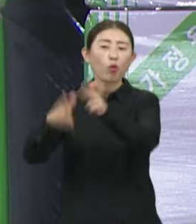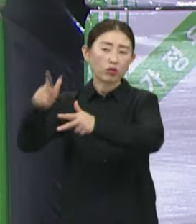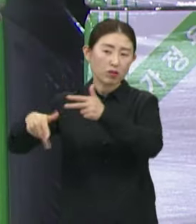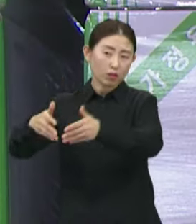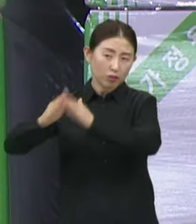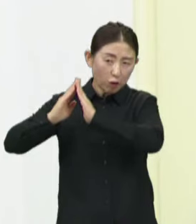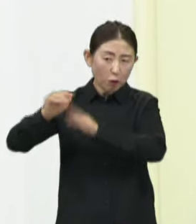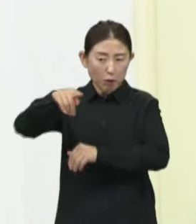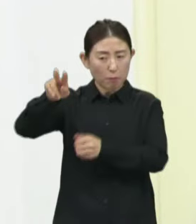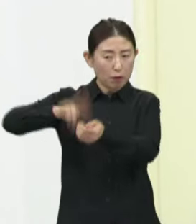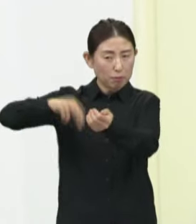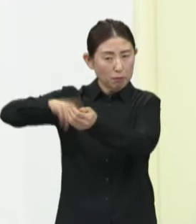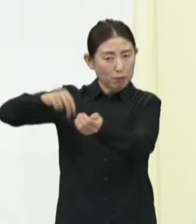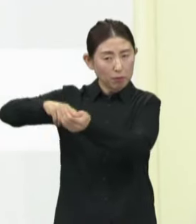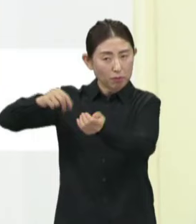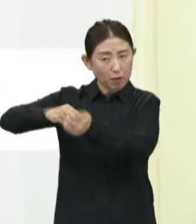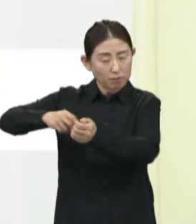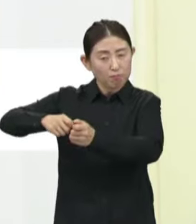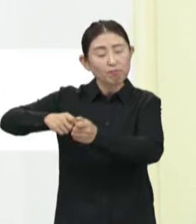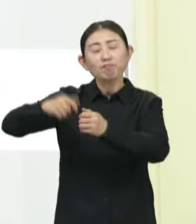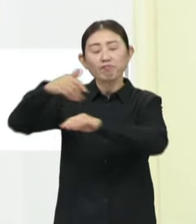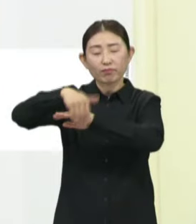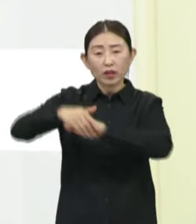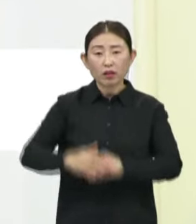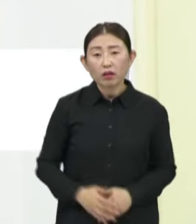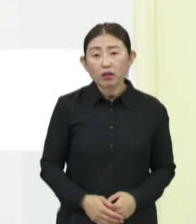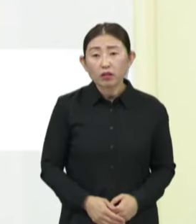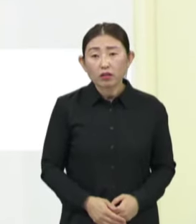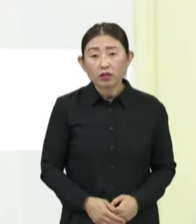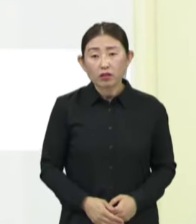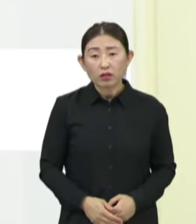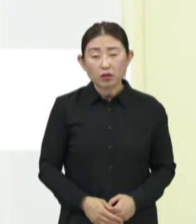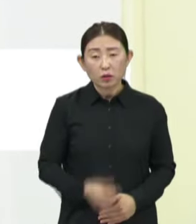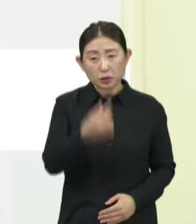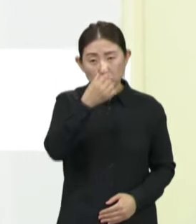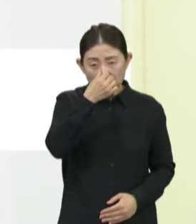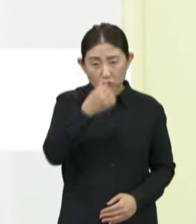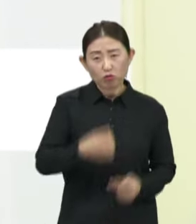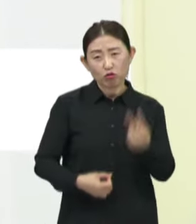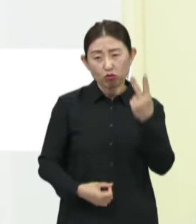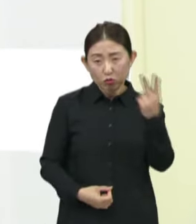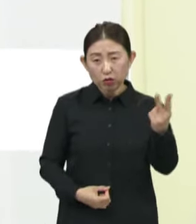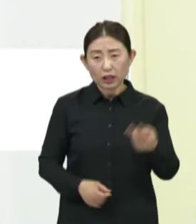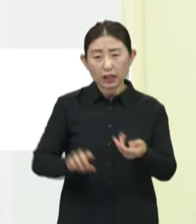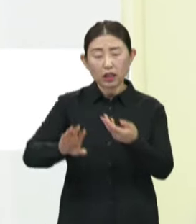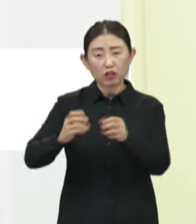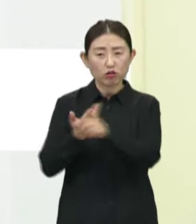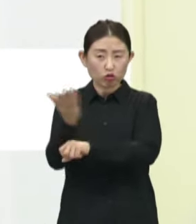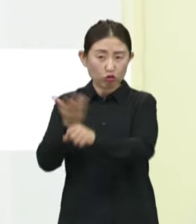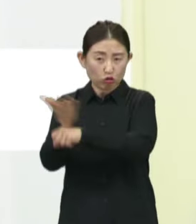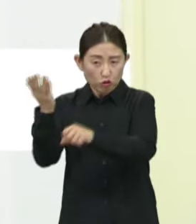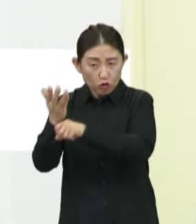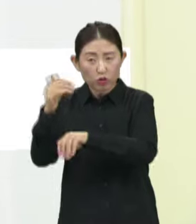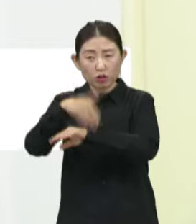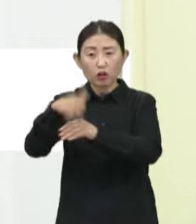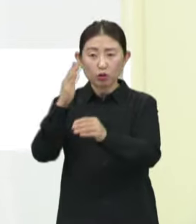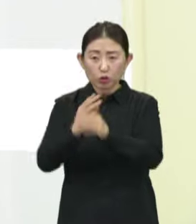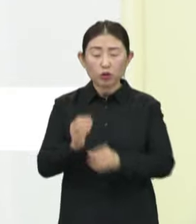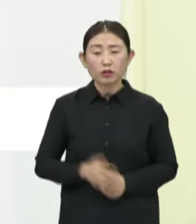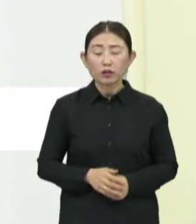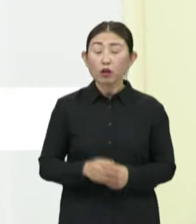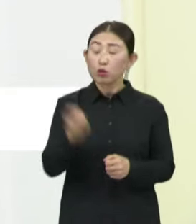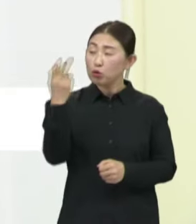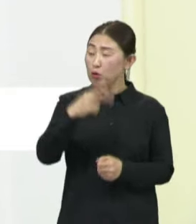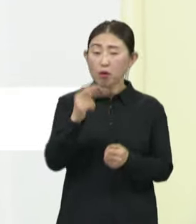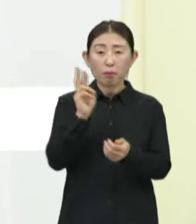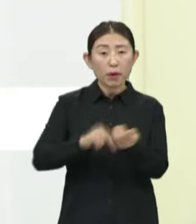있습니다. 두 제품 모두 다 이제 수출은 지금 계획을 하고 있고요. 이제 해외 마케팅이라는 게 이제 뭐 전시 박람회라든지